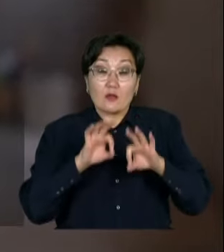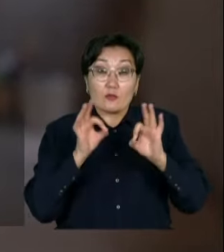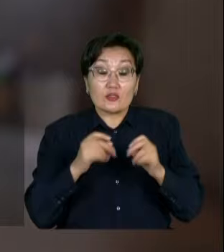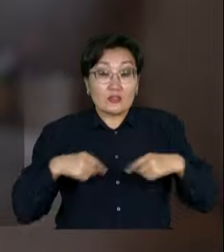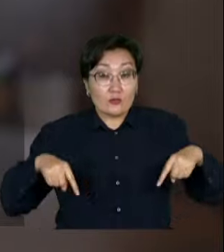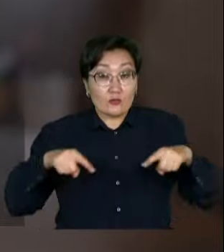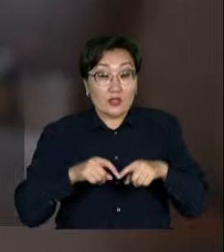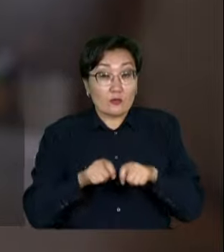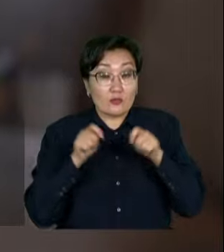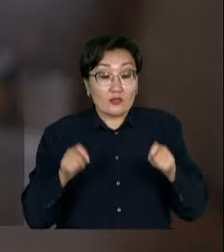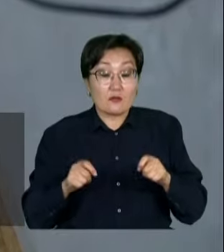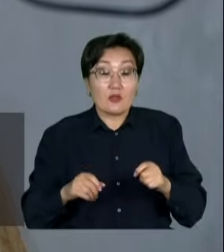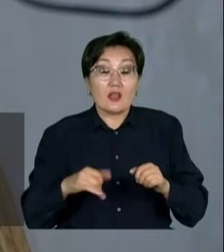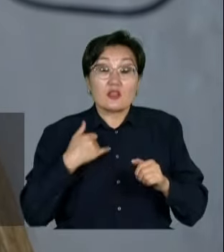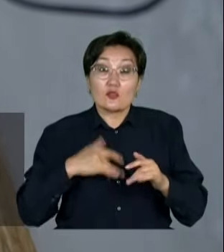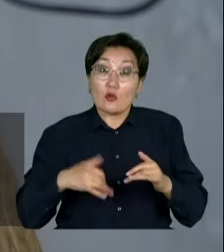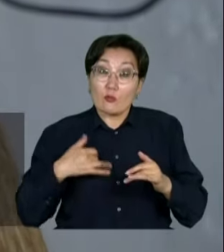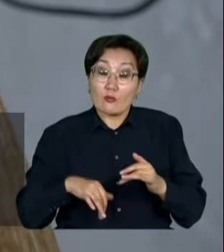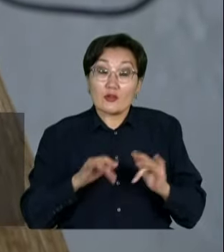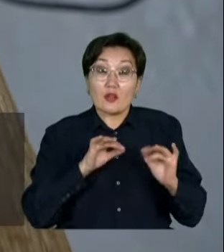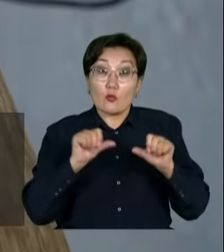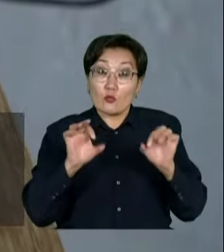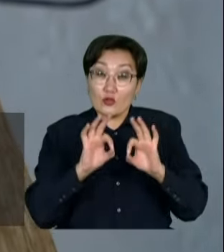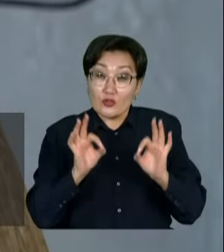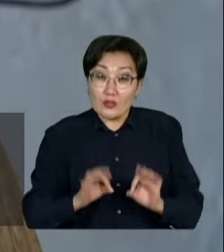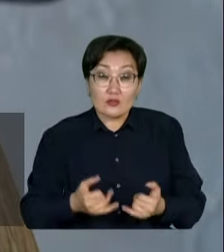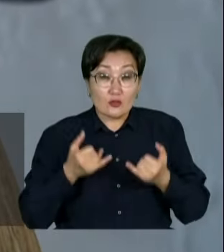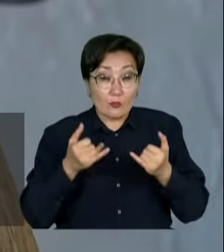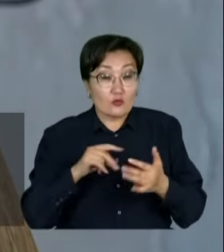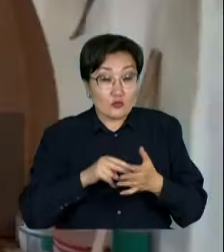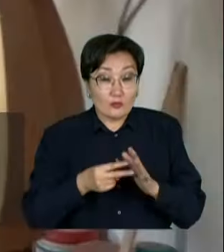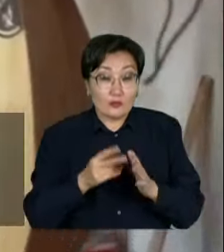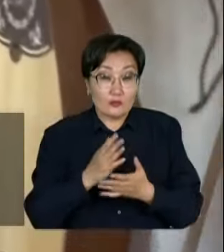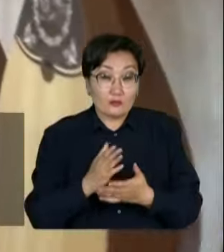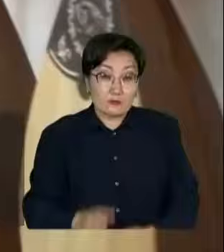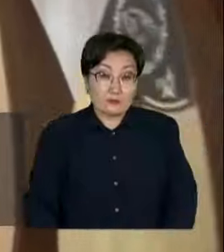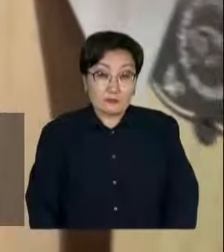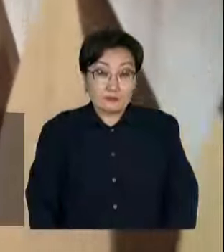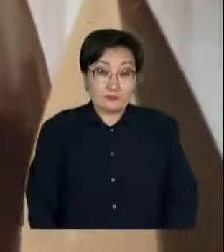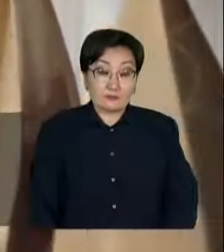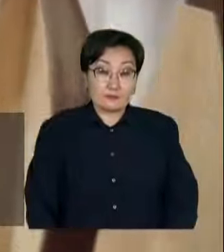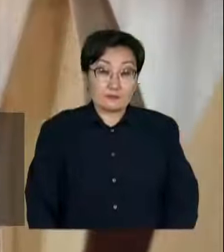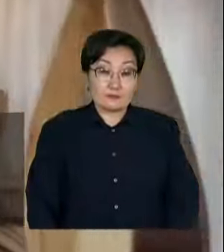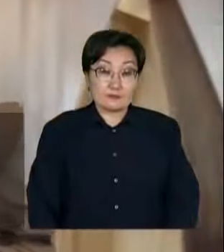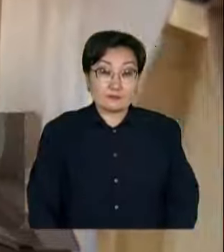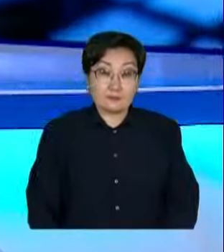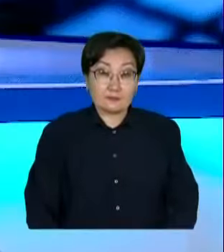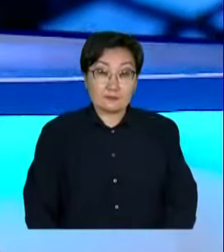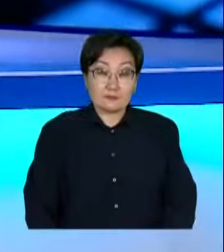ашып, ұлттық құндылықты ұлықтауды жоспарлап отыр. Асқар Сәрсенұлы, Төрехан Әділбекұлы, Алматы телеарнасы, Қызылорда облысы.